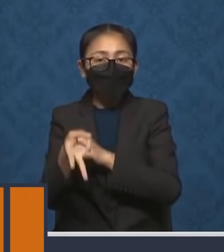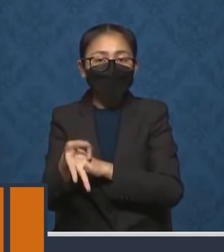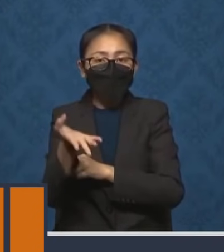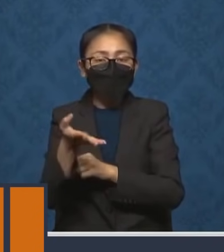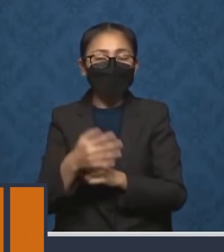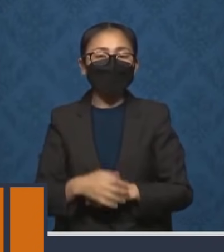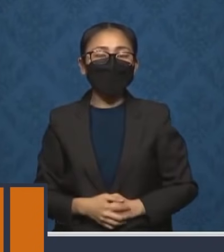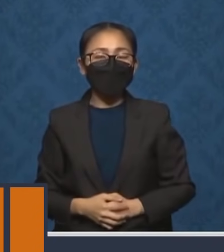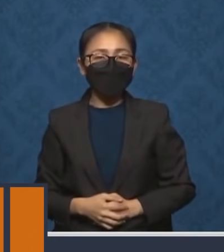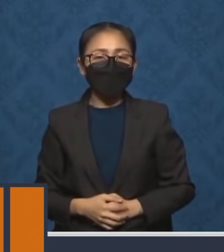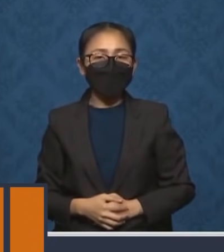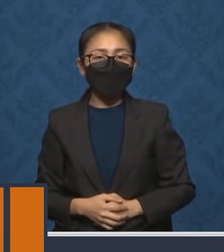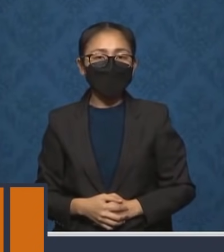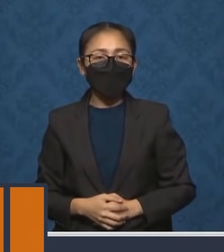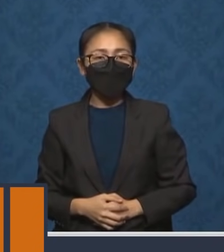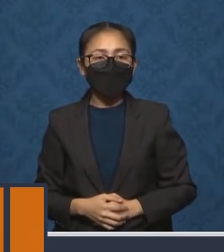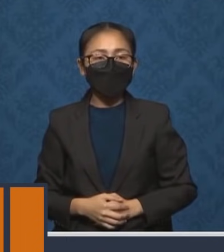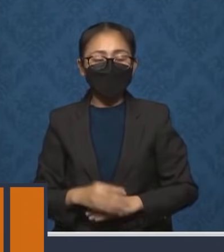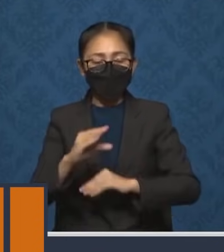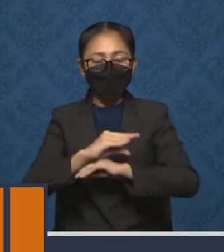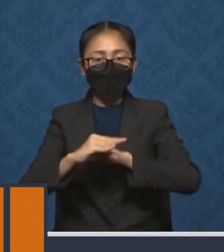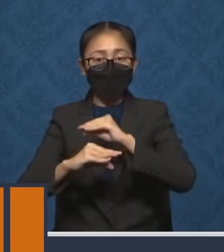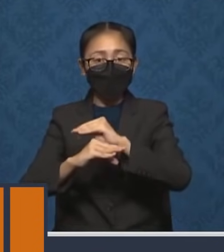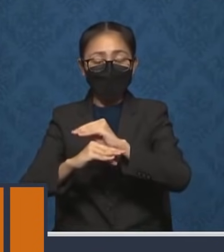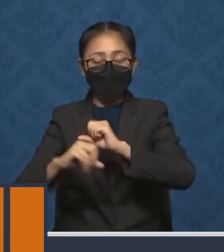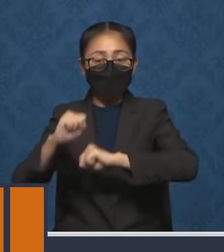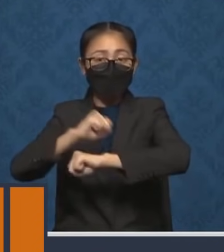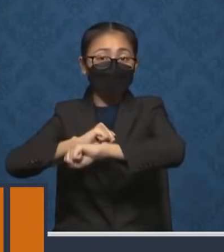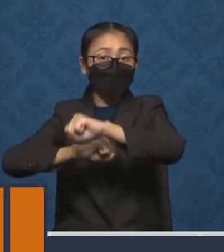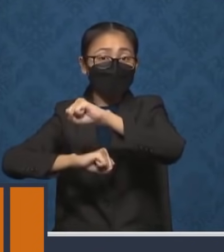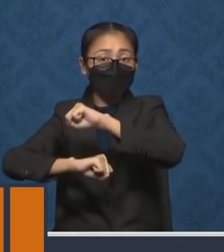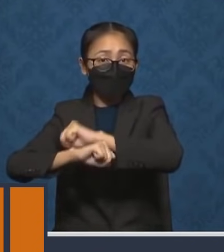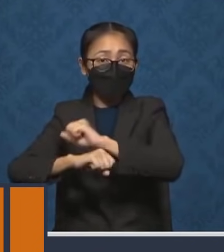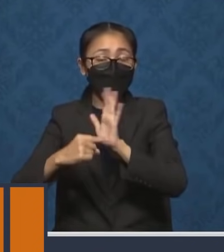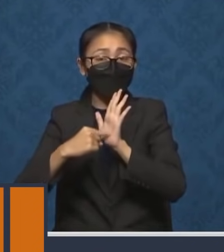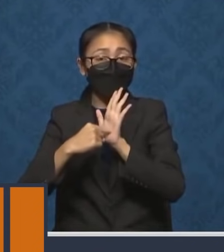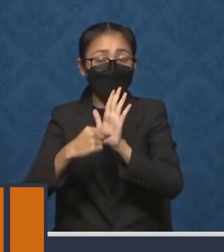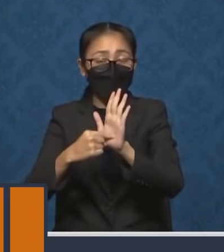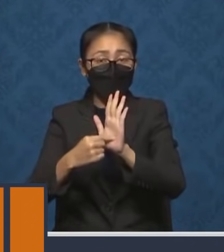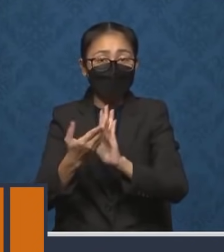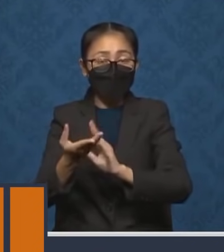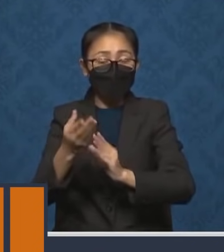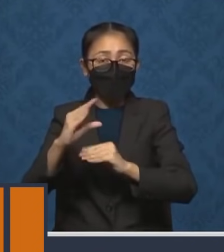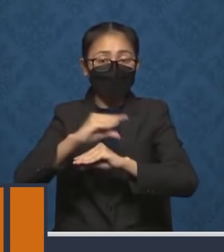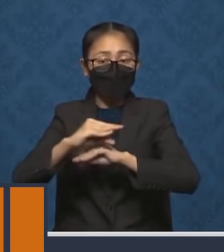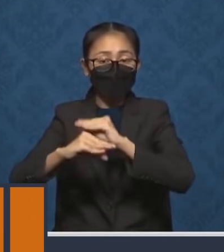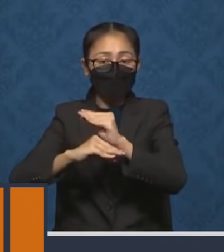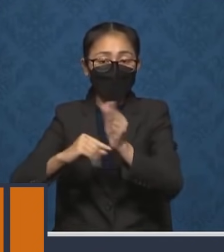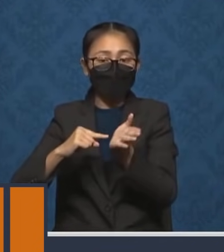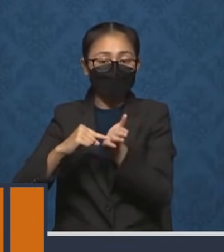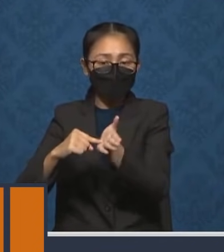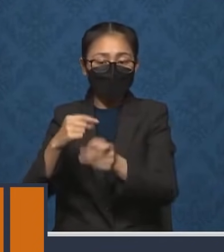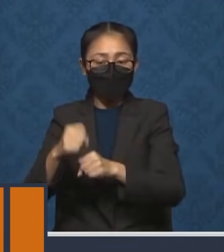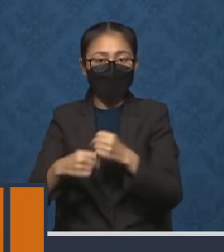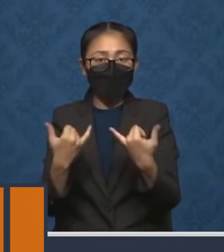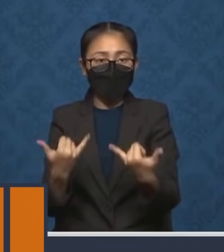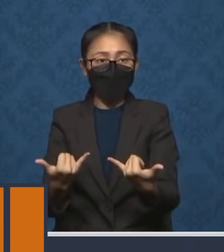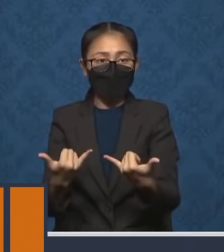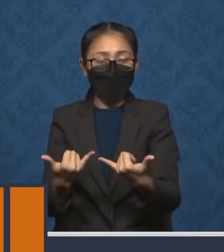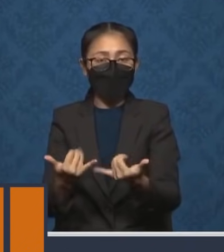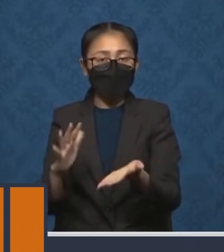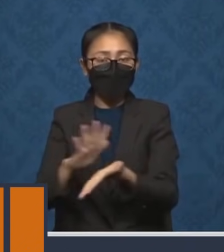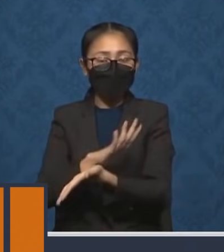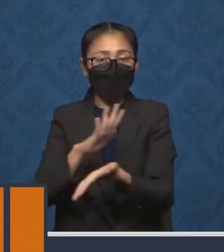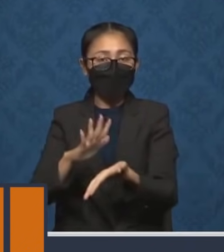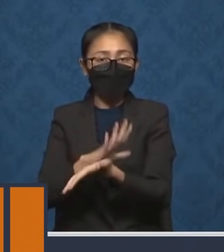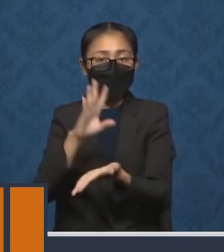ปัญหาครับนี่คือตัวอย่างโครงการก่อสร้างของกระทรวงมหาดไทยที่ของบมาในปีนี้ครับนี่เคเอกสารราย